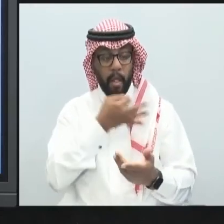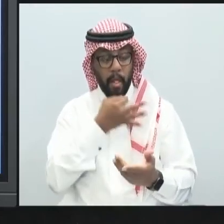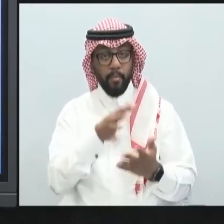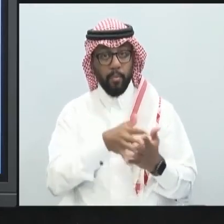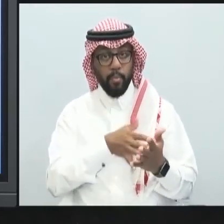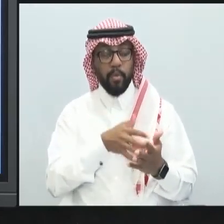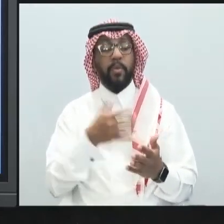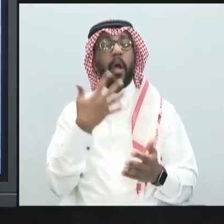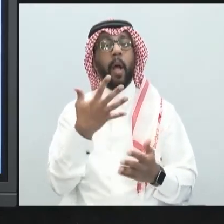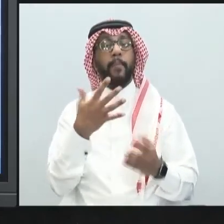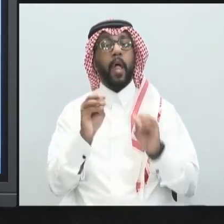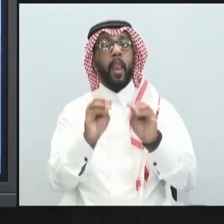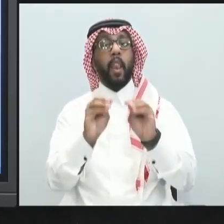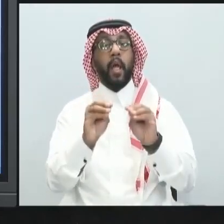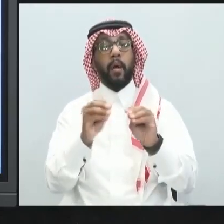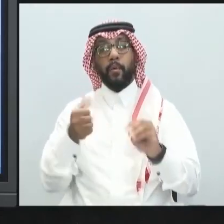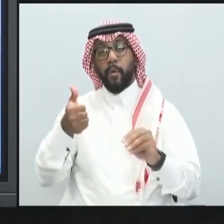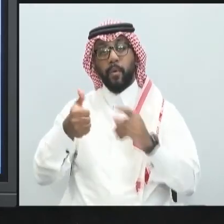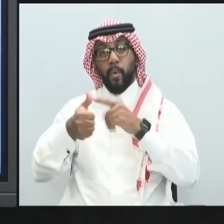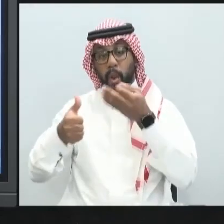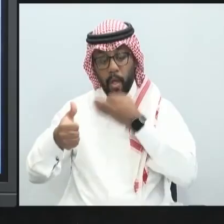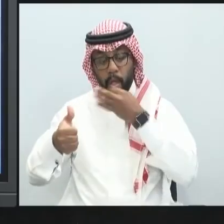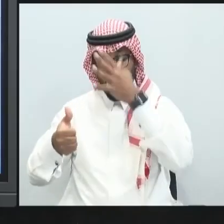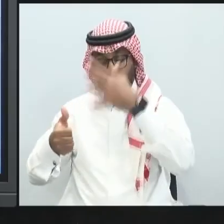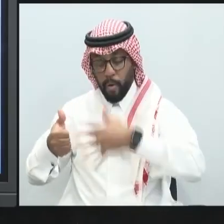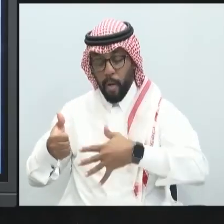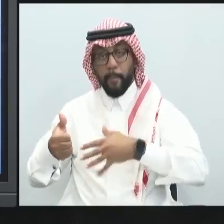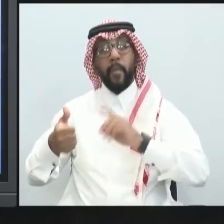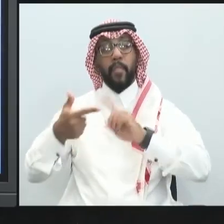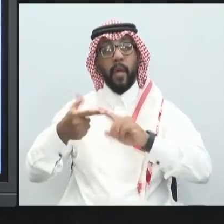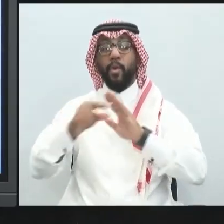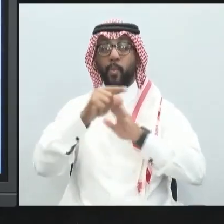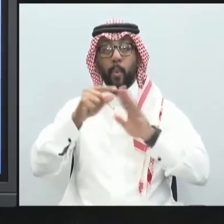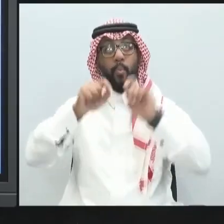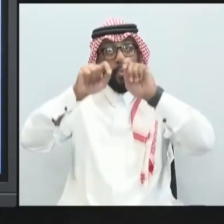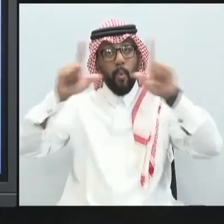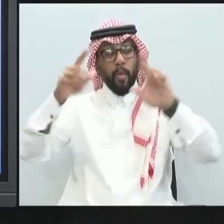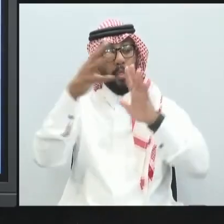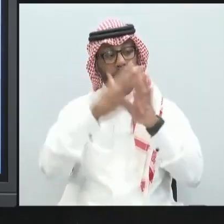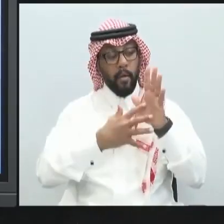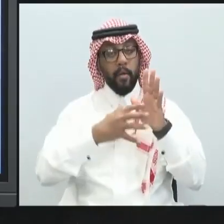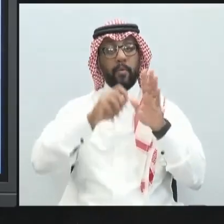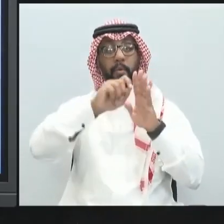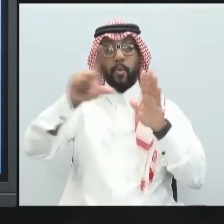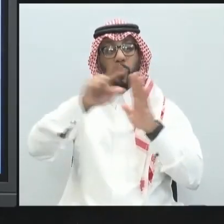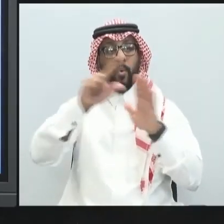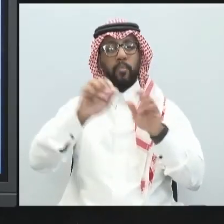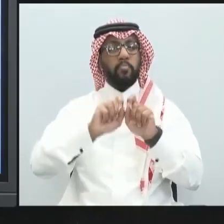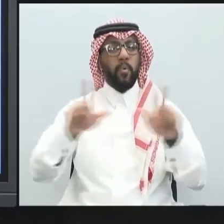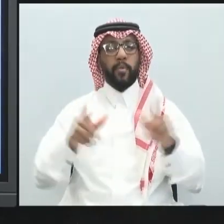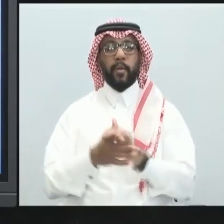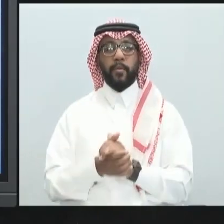الخطوات الخمس استطلاعنا الناس ثم قمنا بوضع عنوان وعناوين جانبيه لافكاره